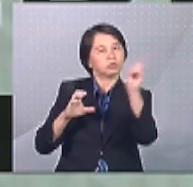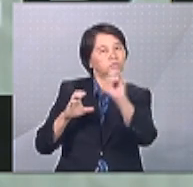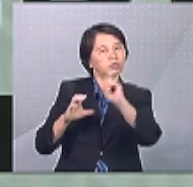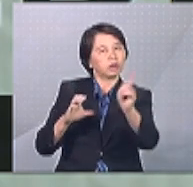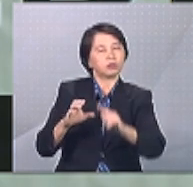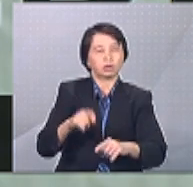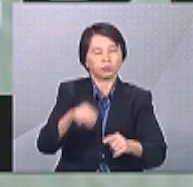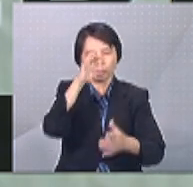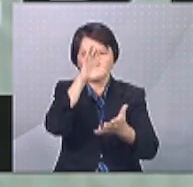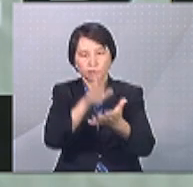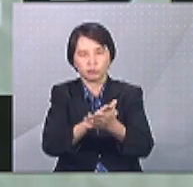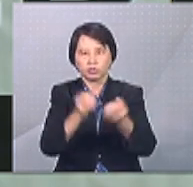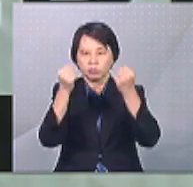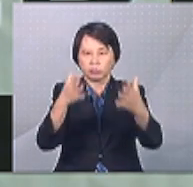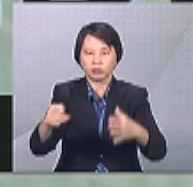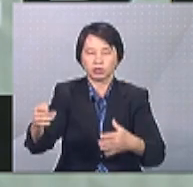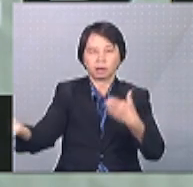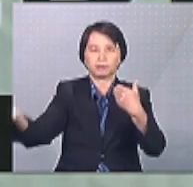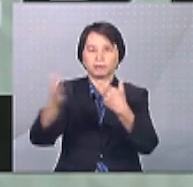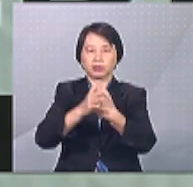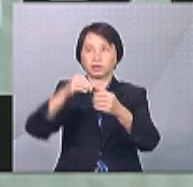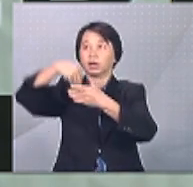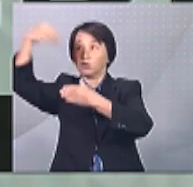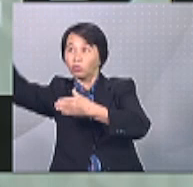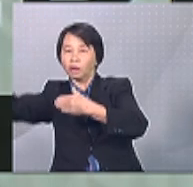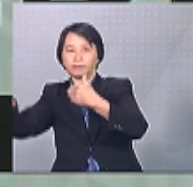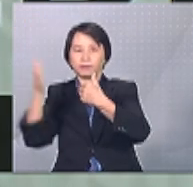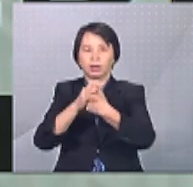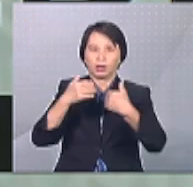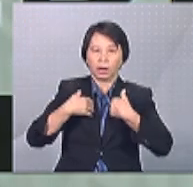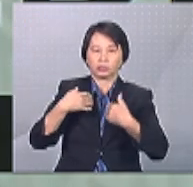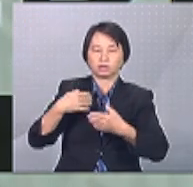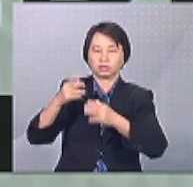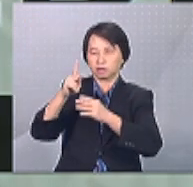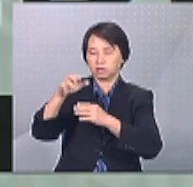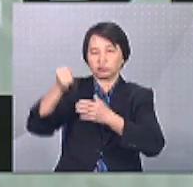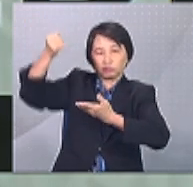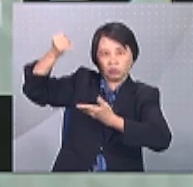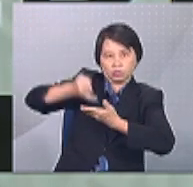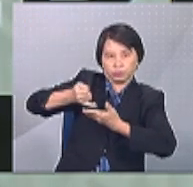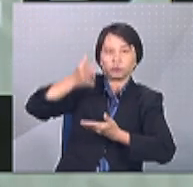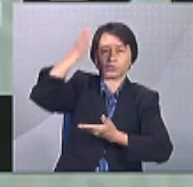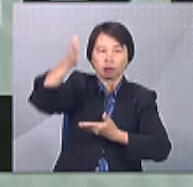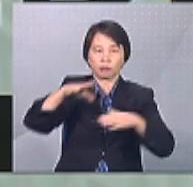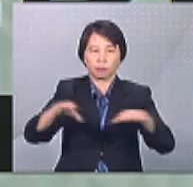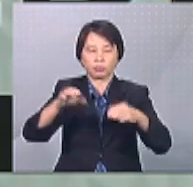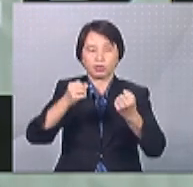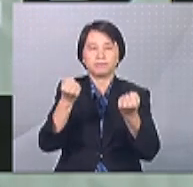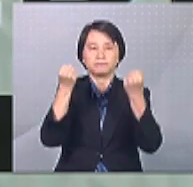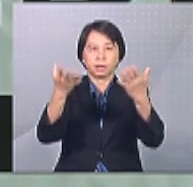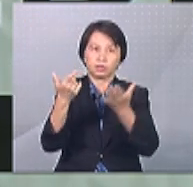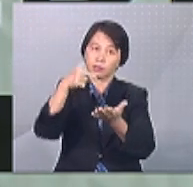percaya sebab ramai yang balik dari luar negara, mungkin kita ada case import. Dan kita akan laksanakan lebih banyak